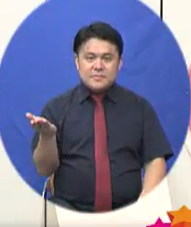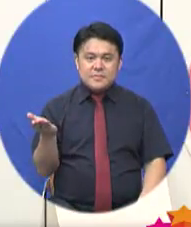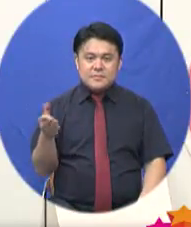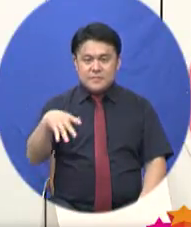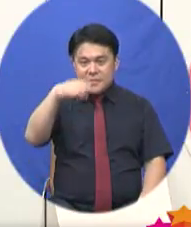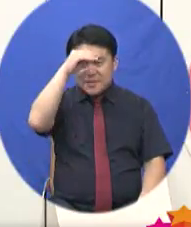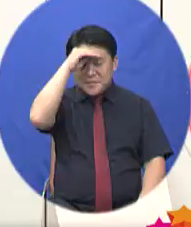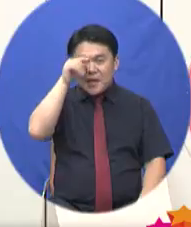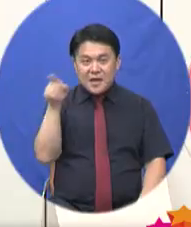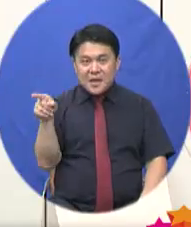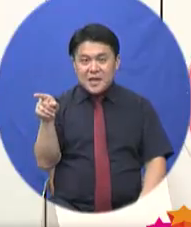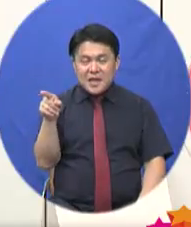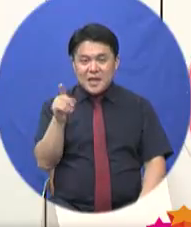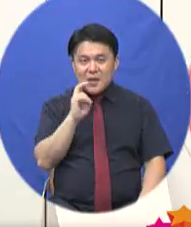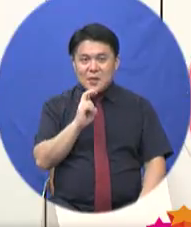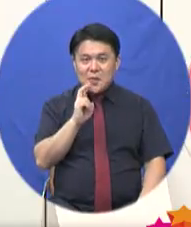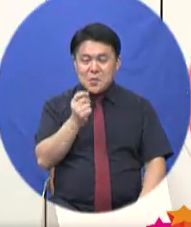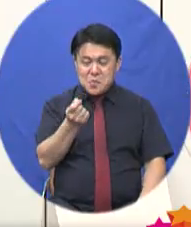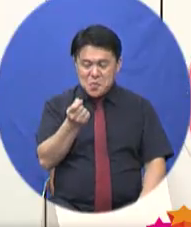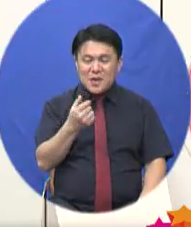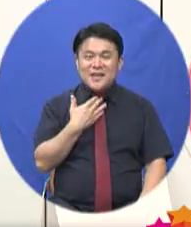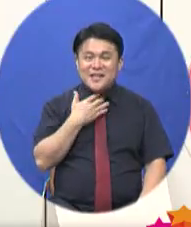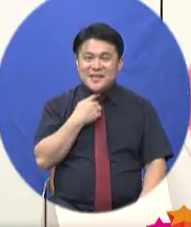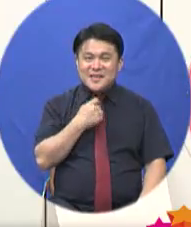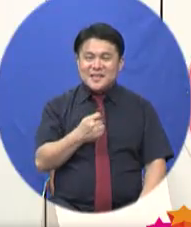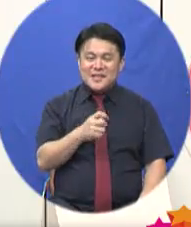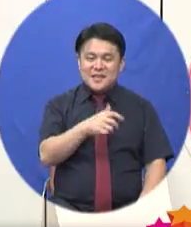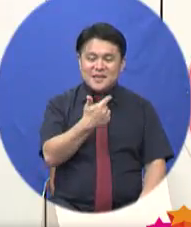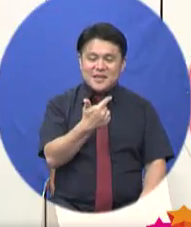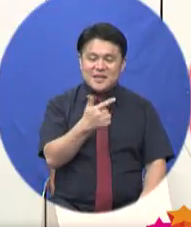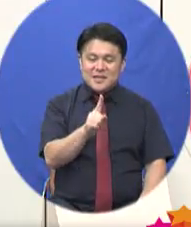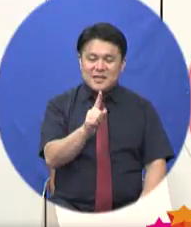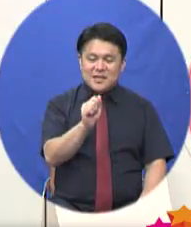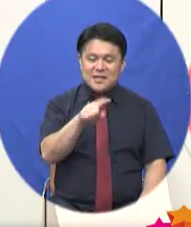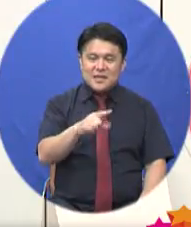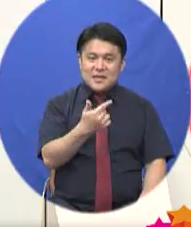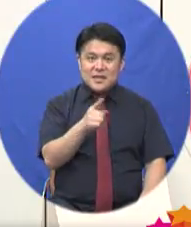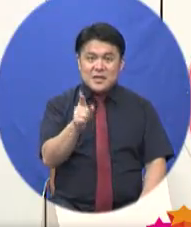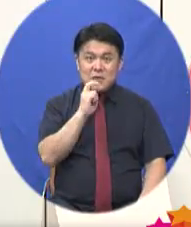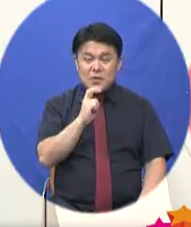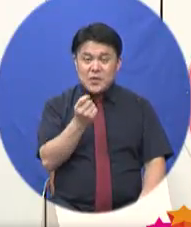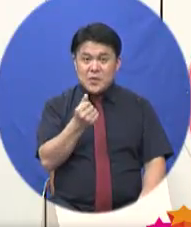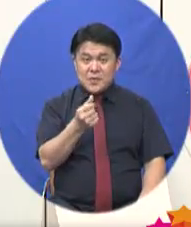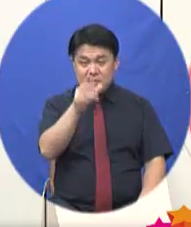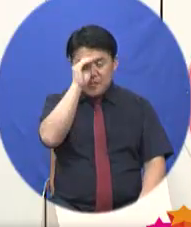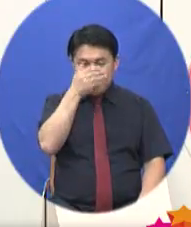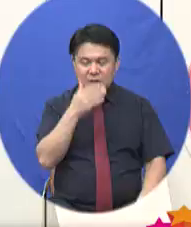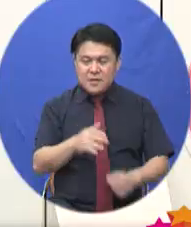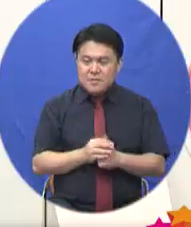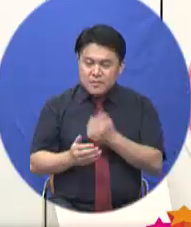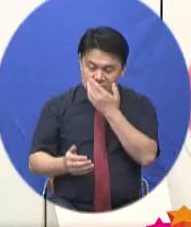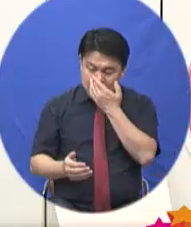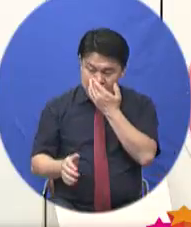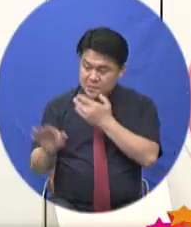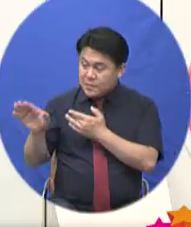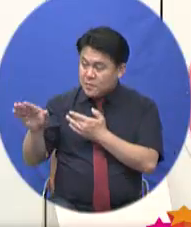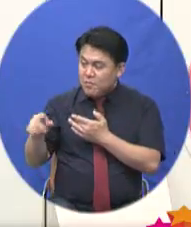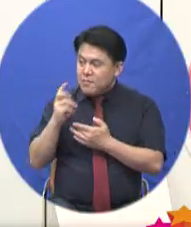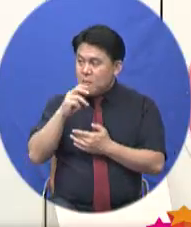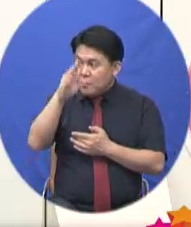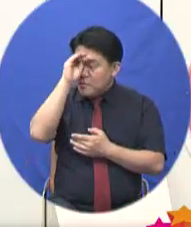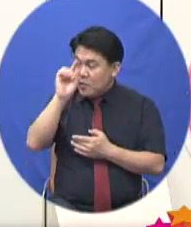모창. 좀 모창도 하고 나오는 모창도 하고 그런. 오, 그러세요? 예. 선생님 모창하기가